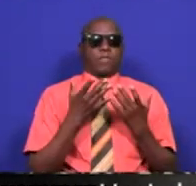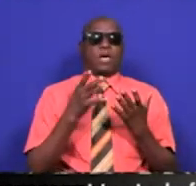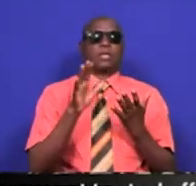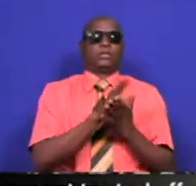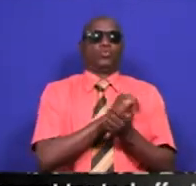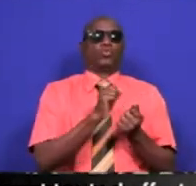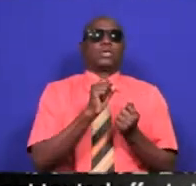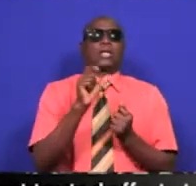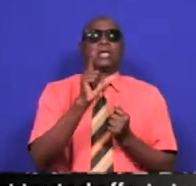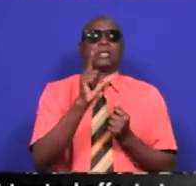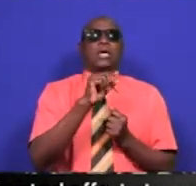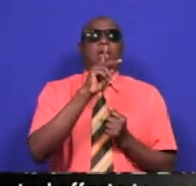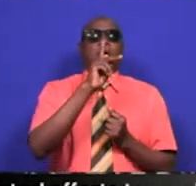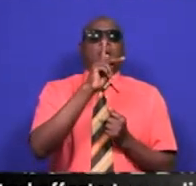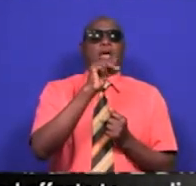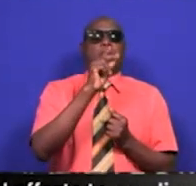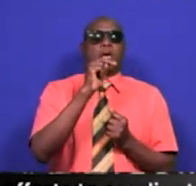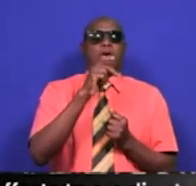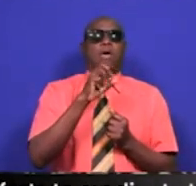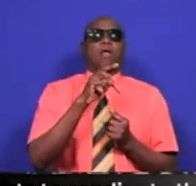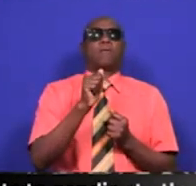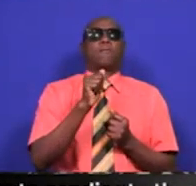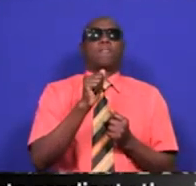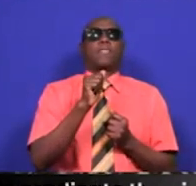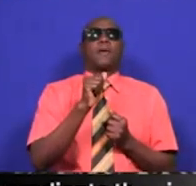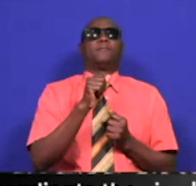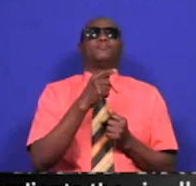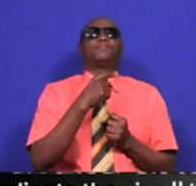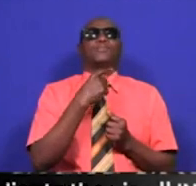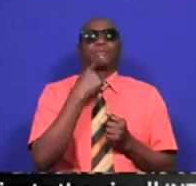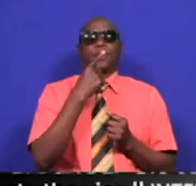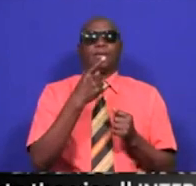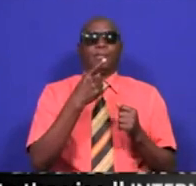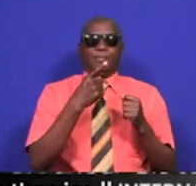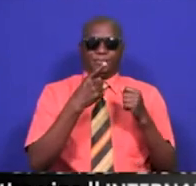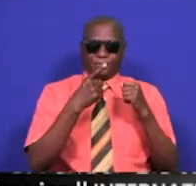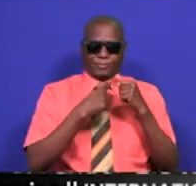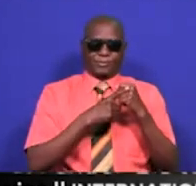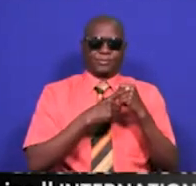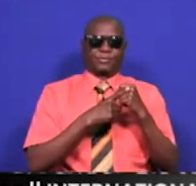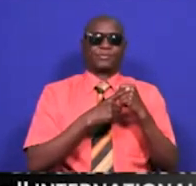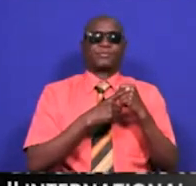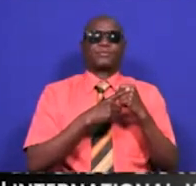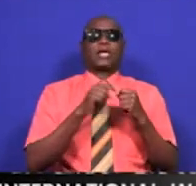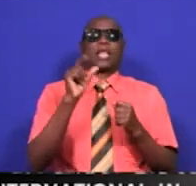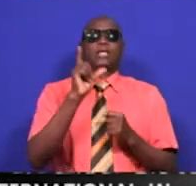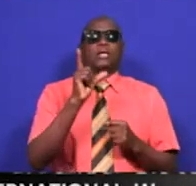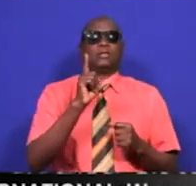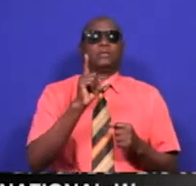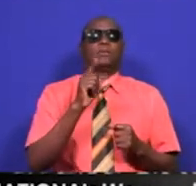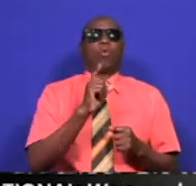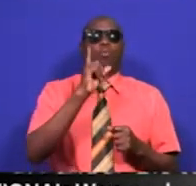liter ya Kangara 600 na tumesa kushika mmoja ambao tunaamini mmoja